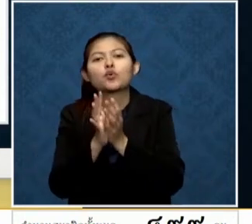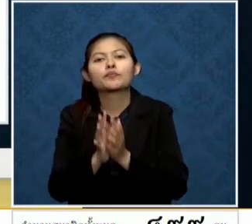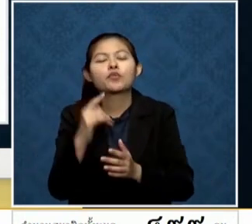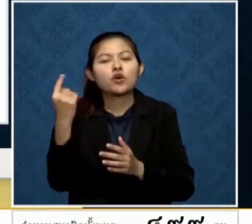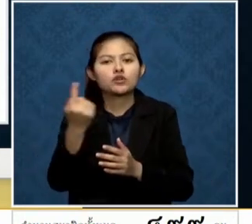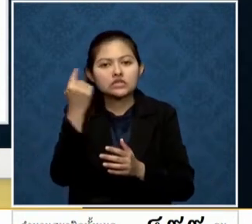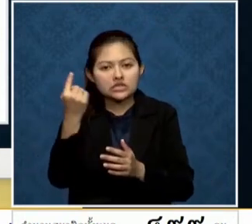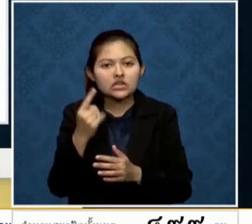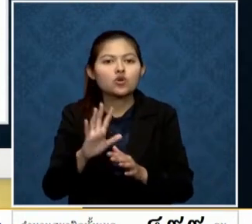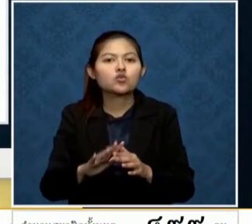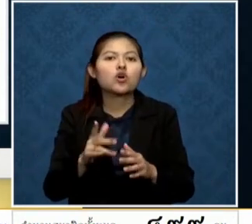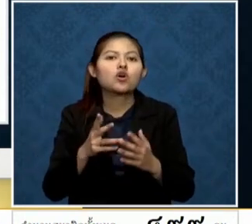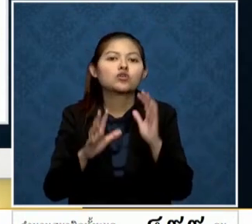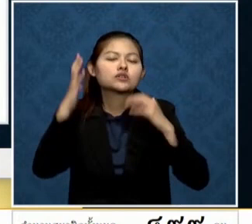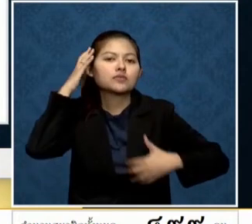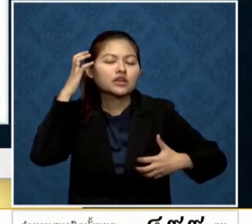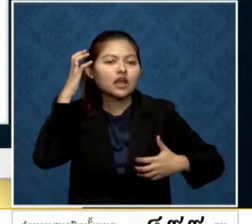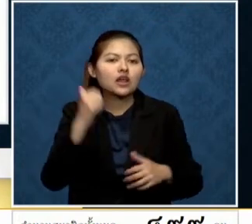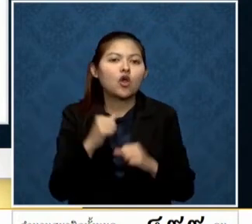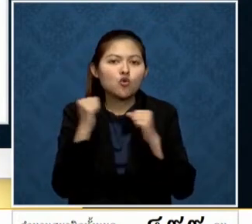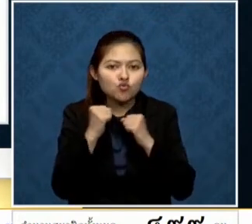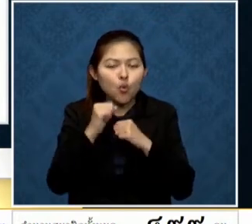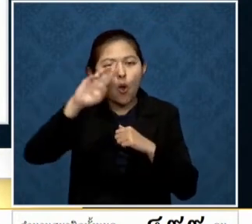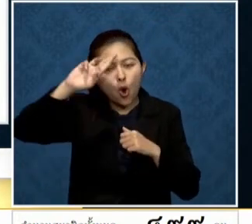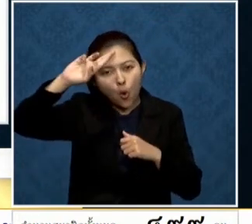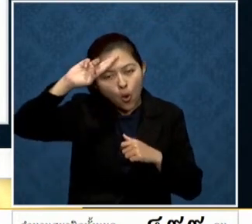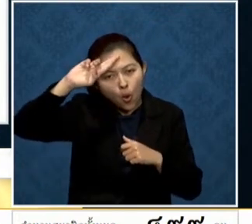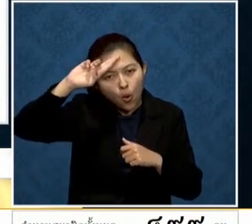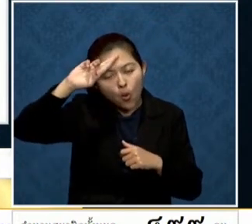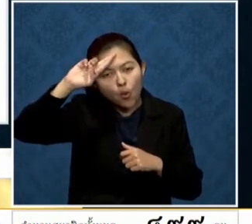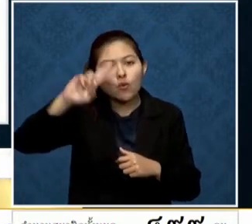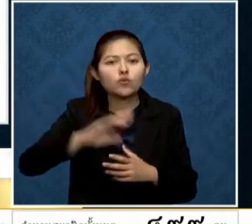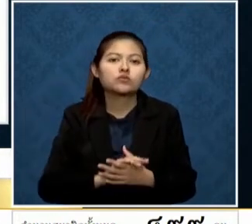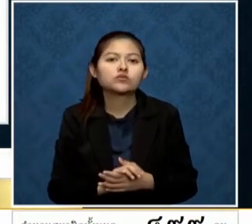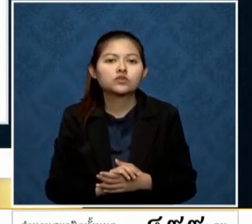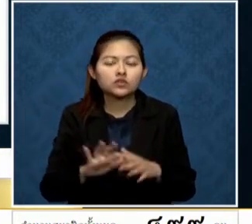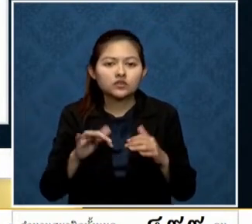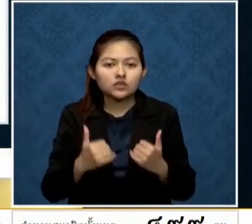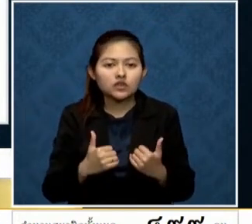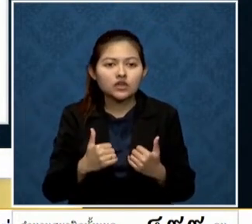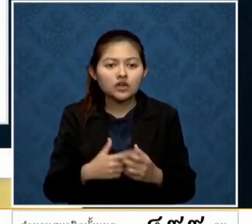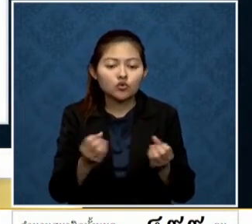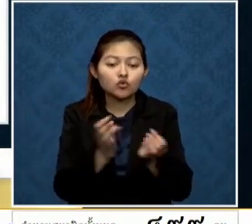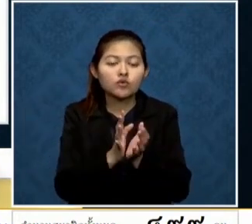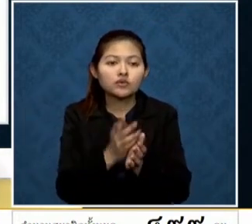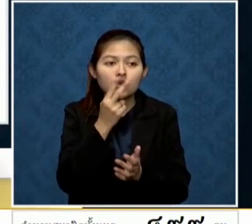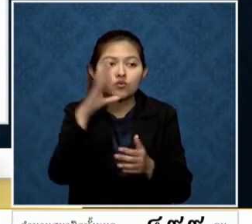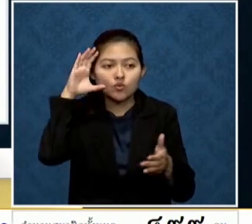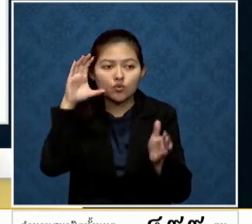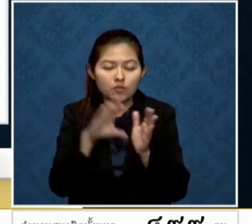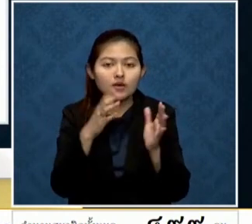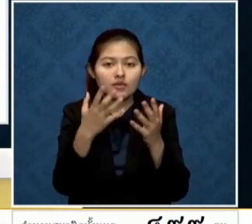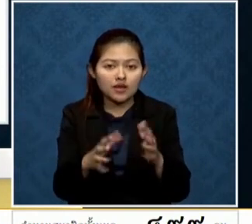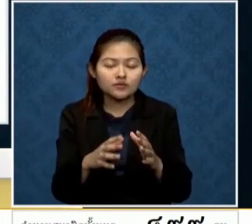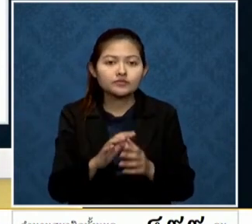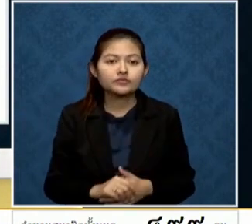คะประชาชนมีความเสี่ยงต่อโรคฝีดาดลิงในช่วงที่เกิดโรคระบาดและทรัพย์สินประชาชนเกิดความเสียหายอย่างเช่นที่ดิฉันให้ดูไปก่อนหน้านี้